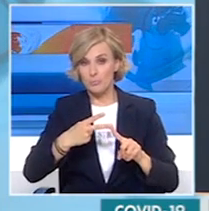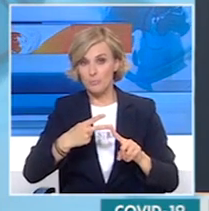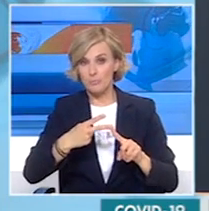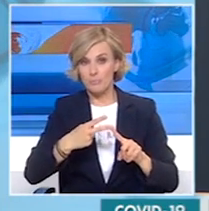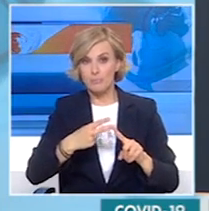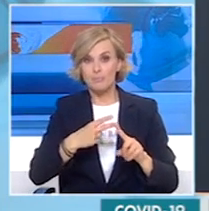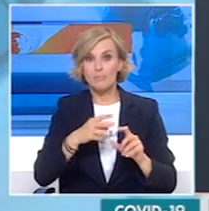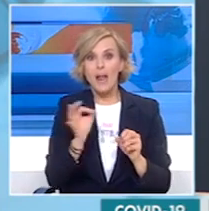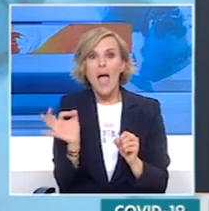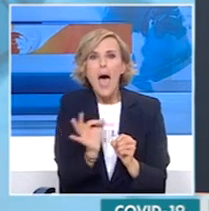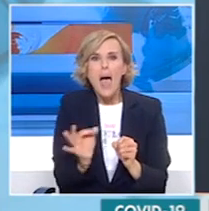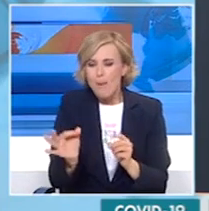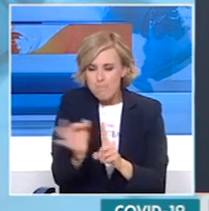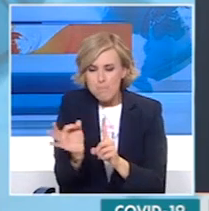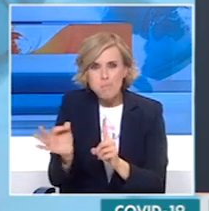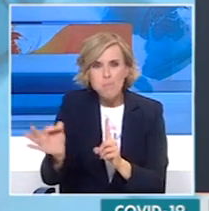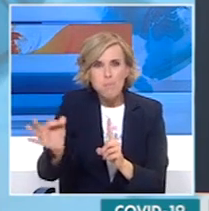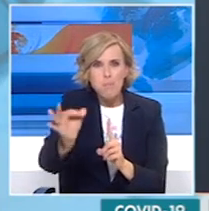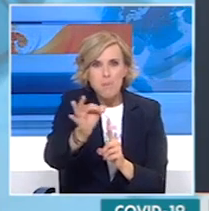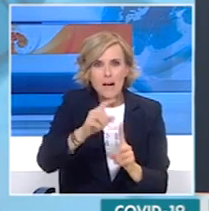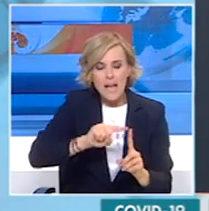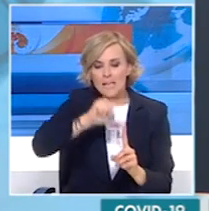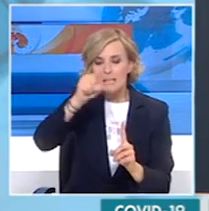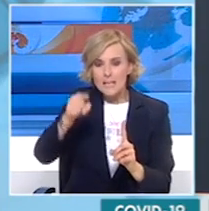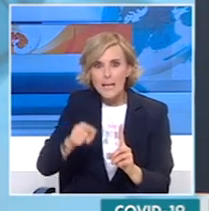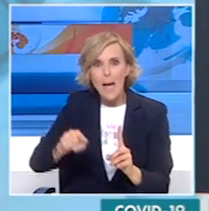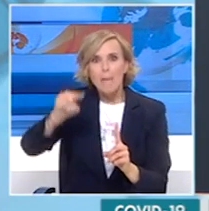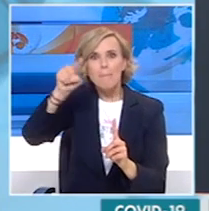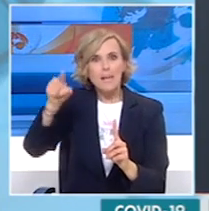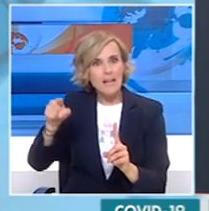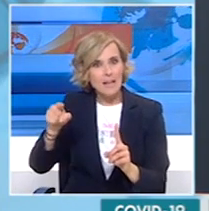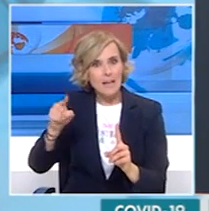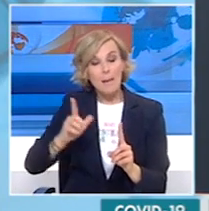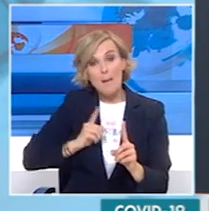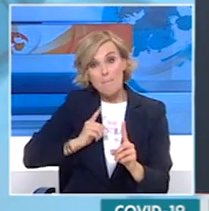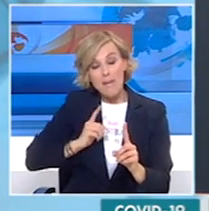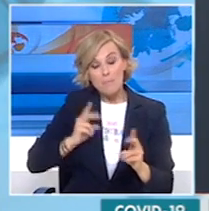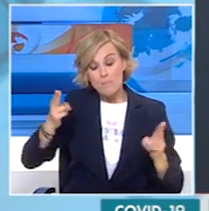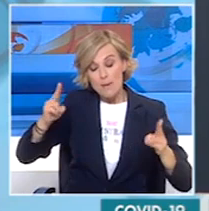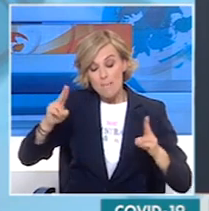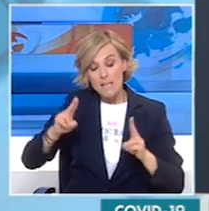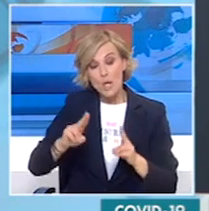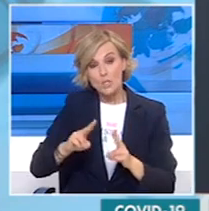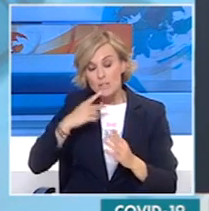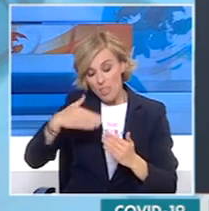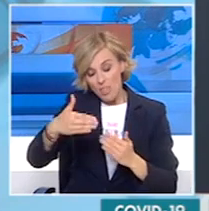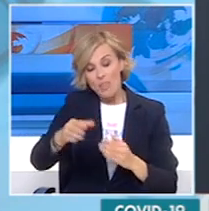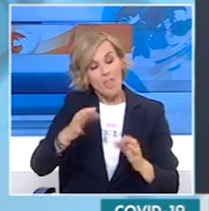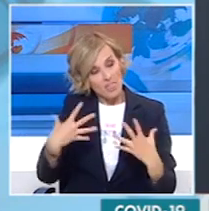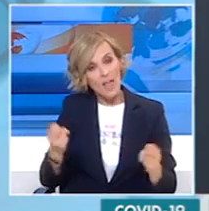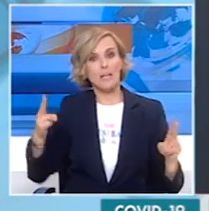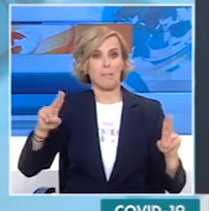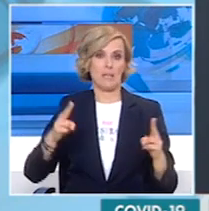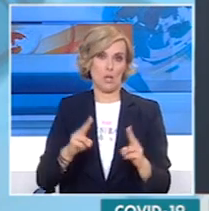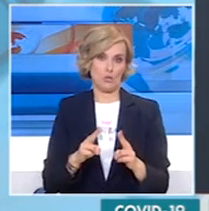η επιδημική καμπύλη των θανάτων, η οποία δεν δείχνει αυτή τη στιγμή κάποια αύξηση, ίσα περιμένουμε να δείξει μείωση τις επόμενες μέρες. Θεωρώ